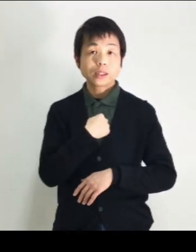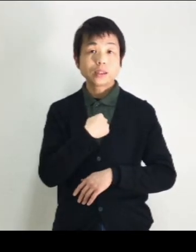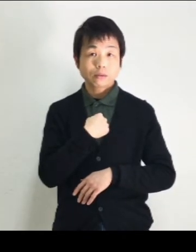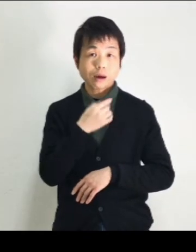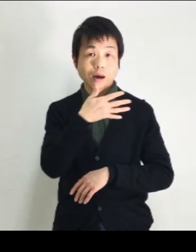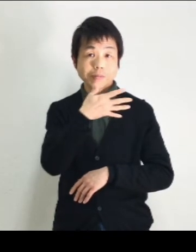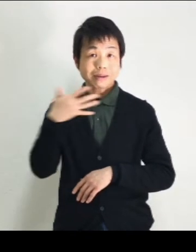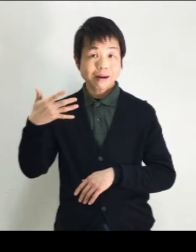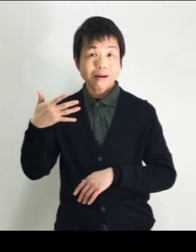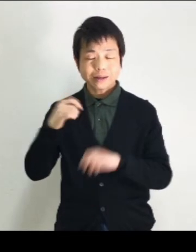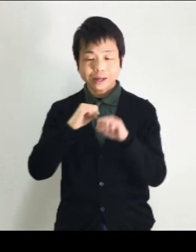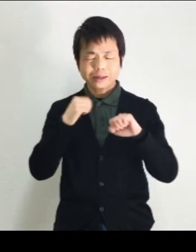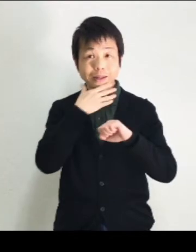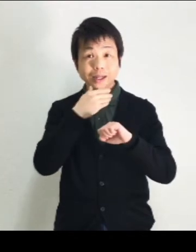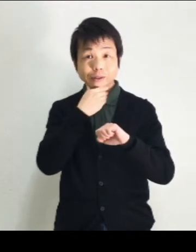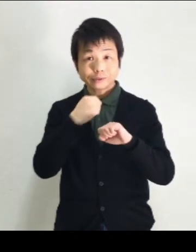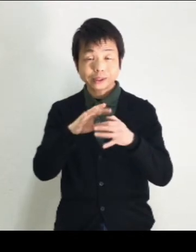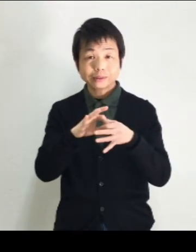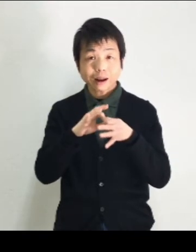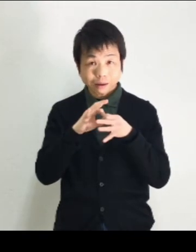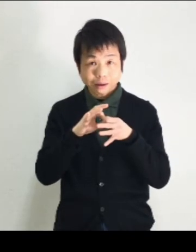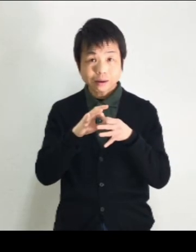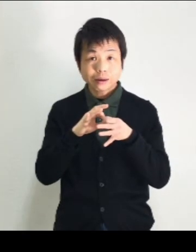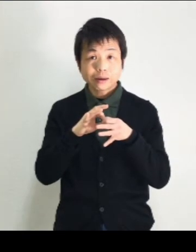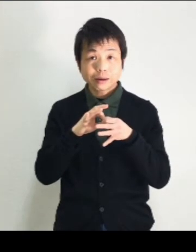私はアメリカで生きやすいから、